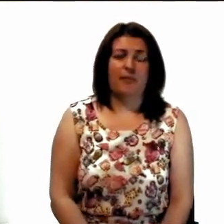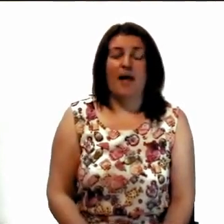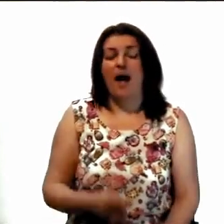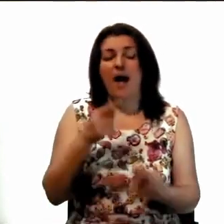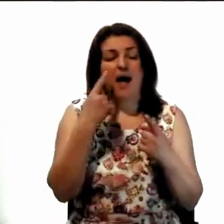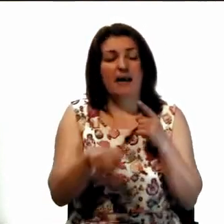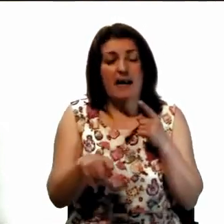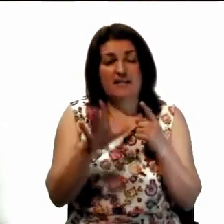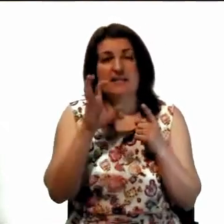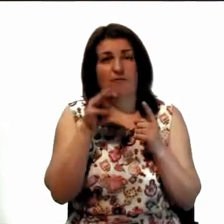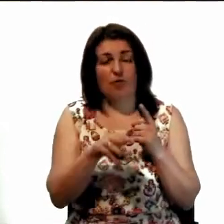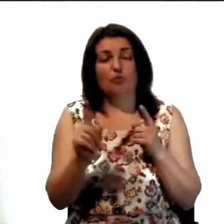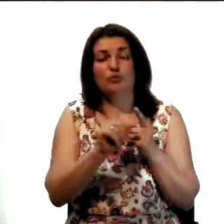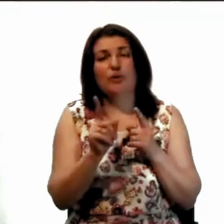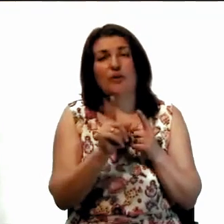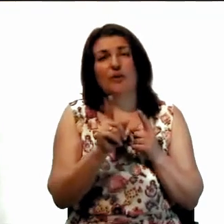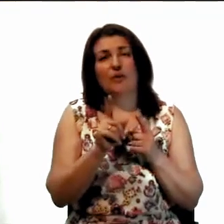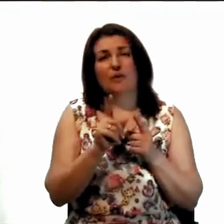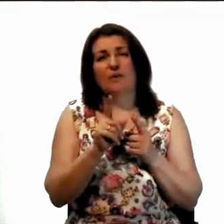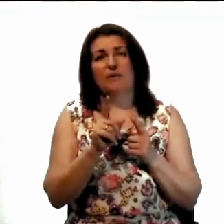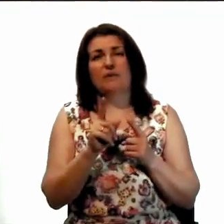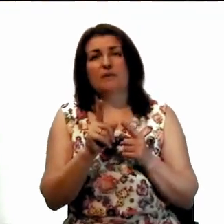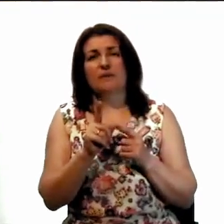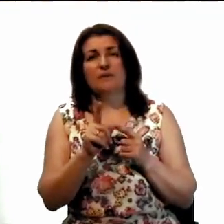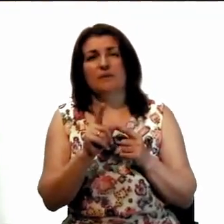Разница в том, что